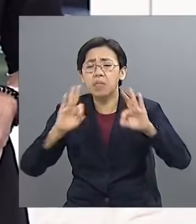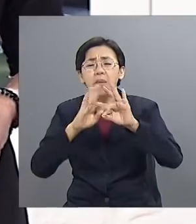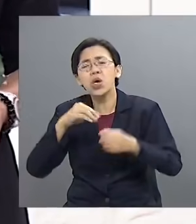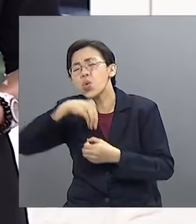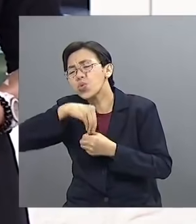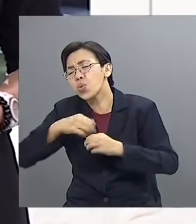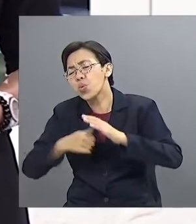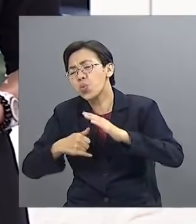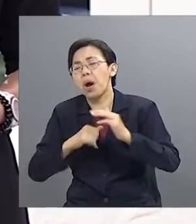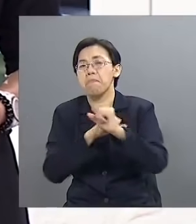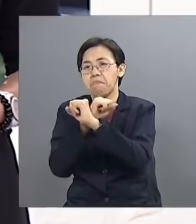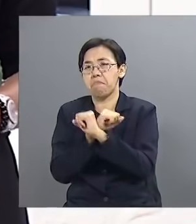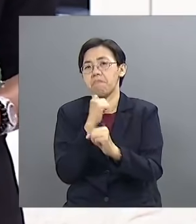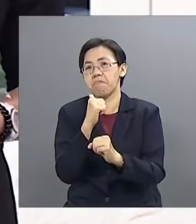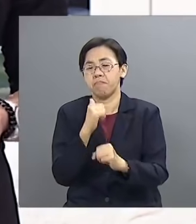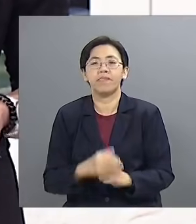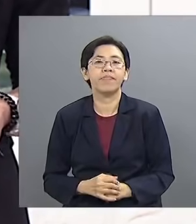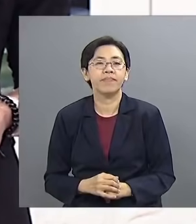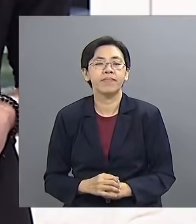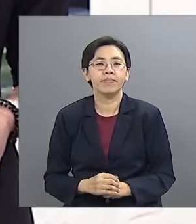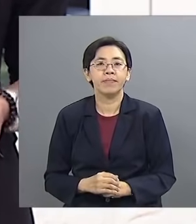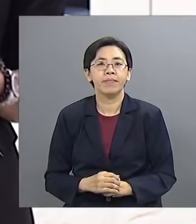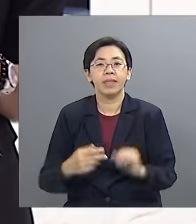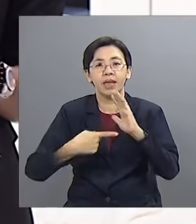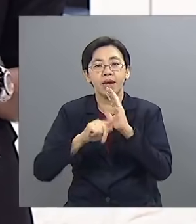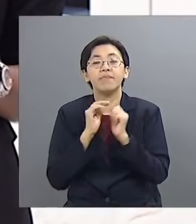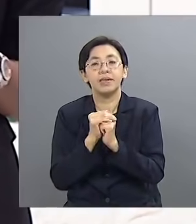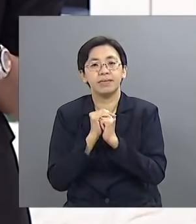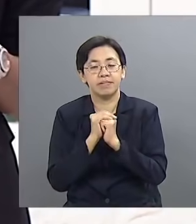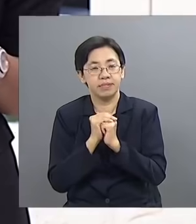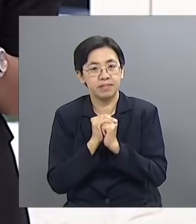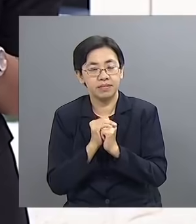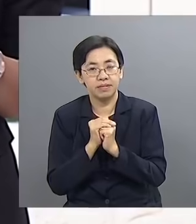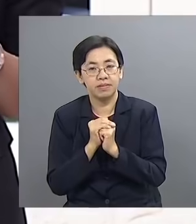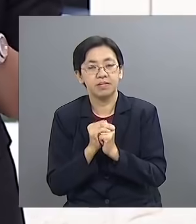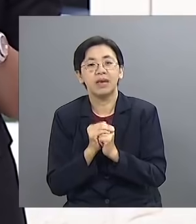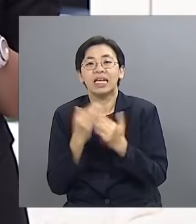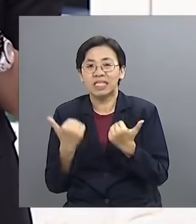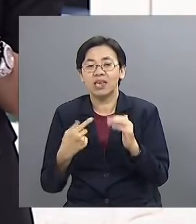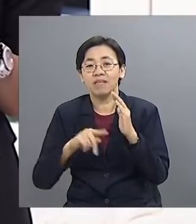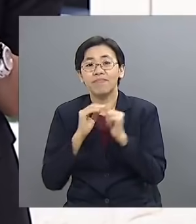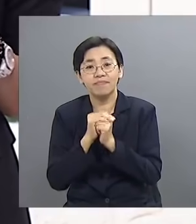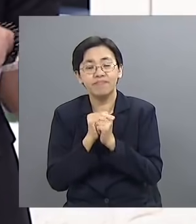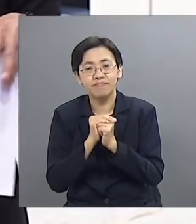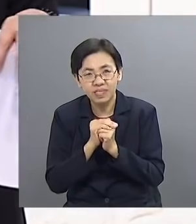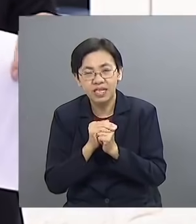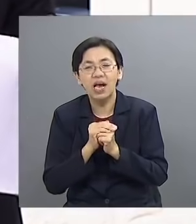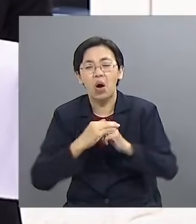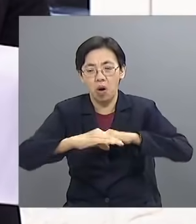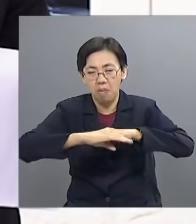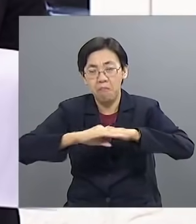ะไปดูกันที่จังหวัดปราจีนบุรีบ้างค่ะคุณผู้ชมคะจังหวัดปราจีนบุรีก็เป็นจังหวัดที่มีพื้นที่คาบเกี่ยวกับจังหวัด